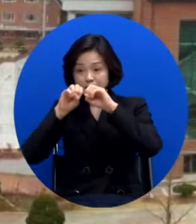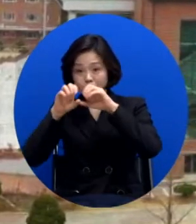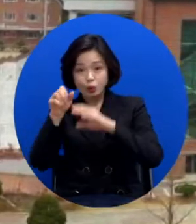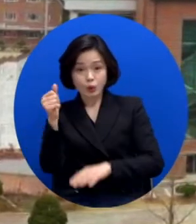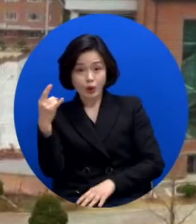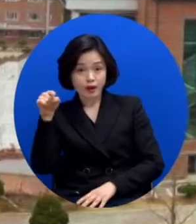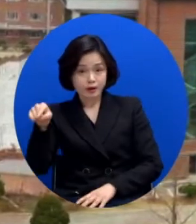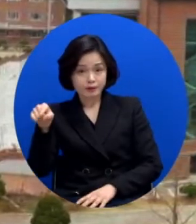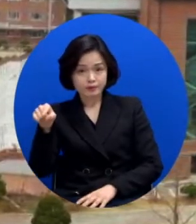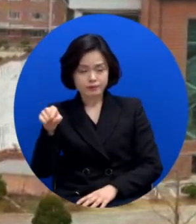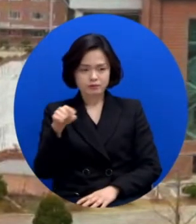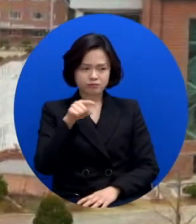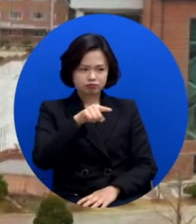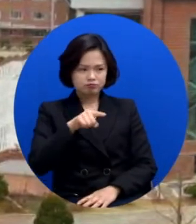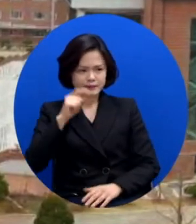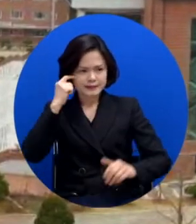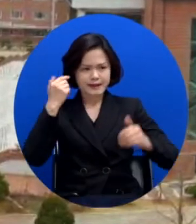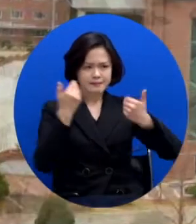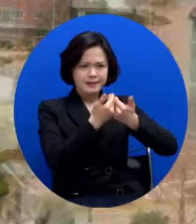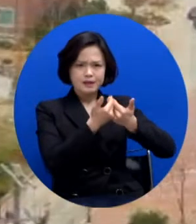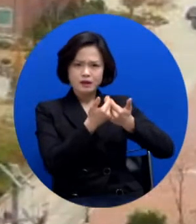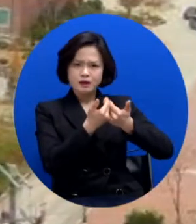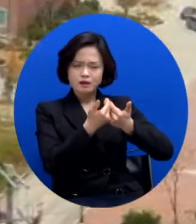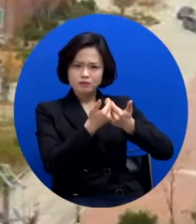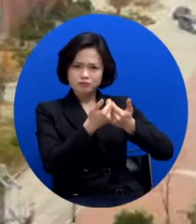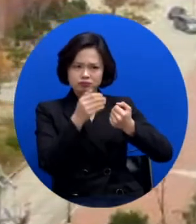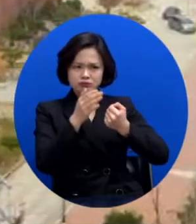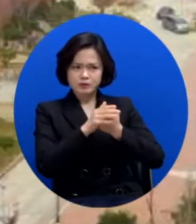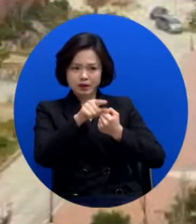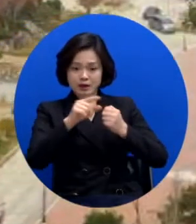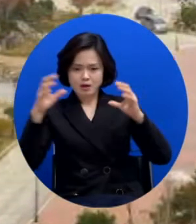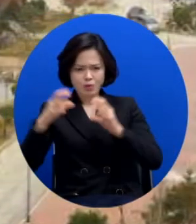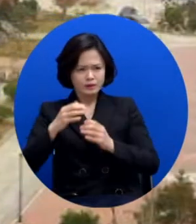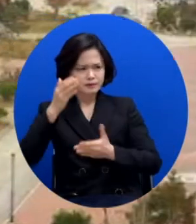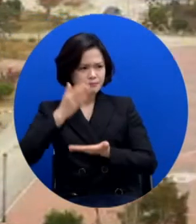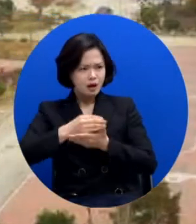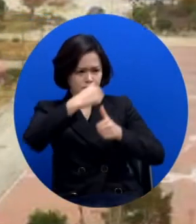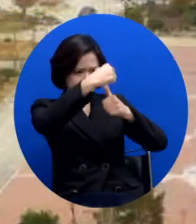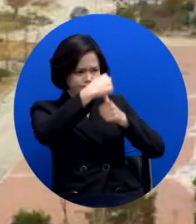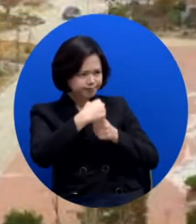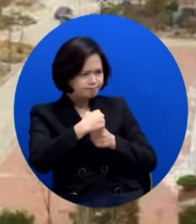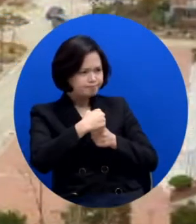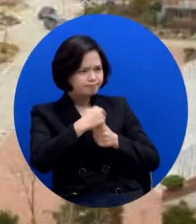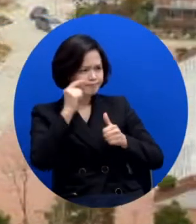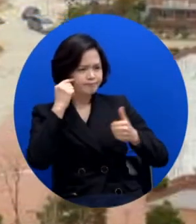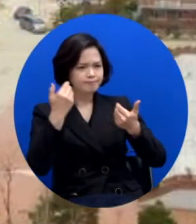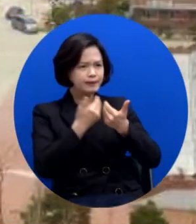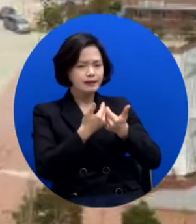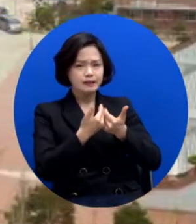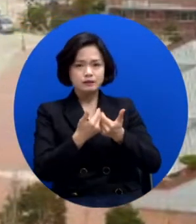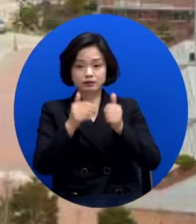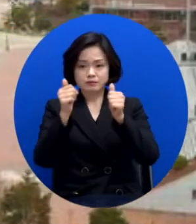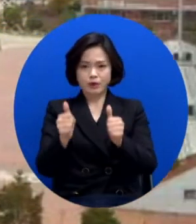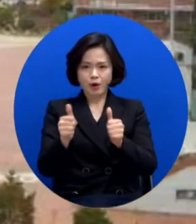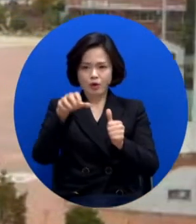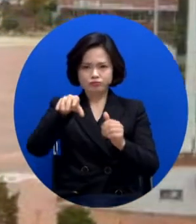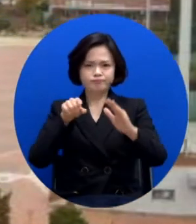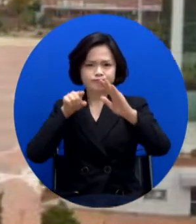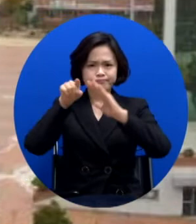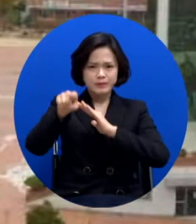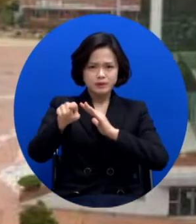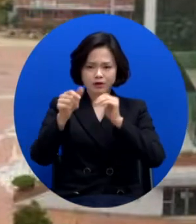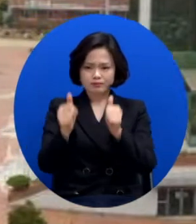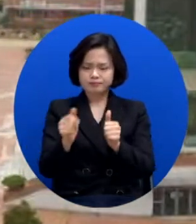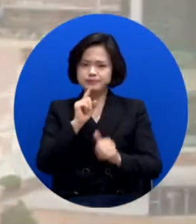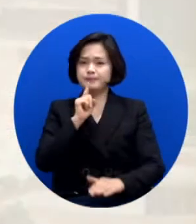bt 제의 열방 센터 집합 금지 및 펫의 명령 첩은 효력 정지 가처분 신청과 행정소송 외